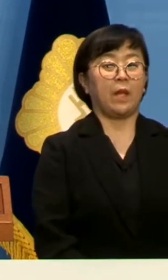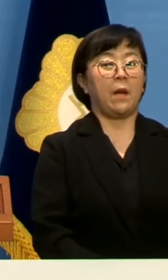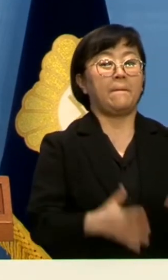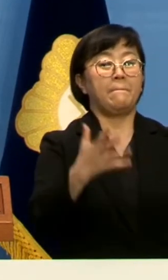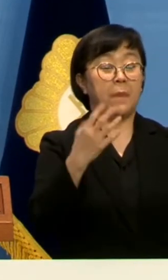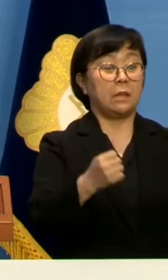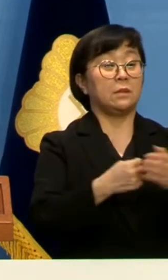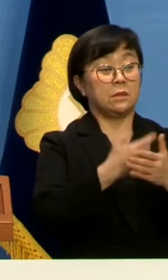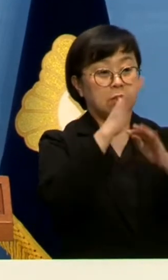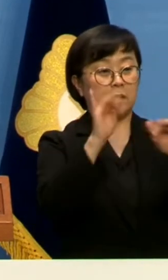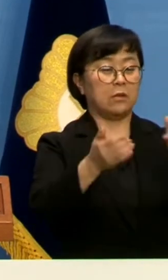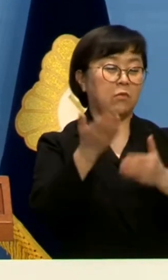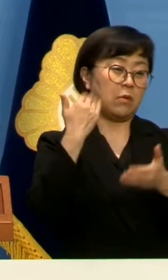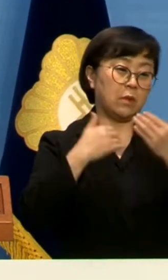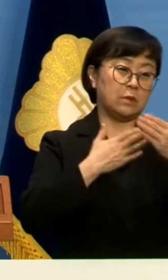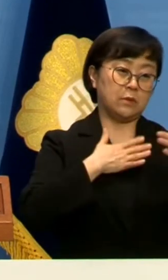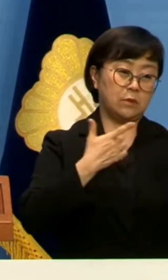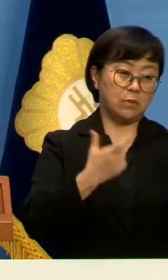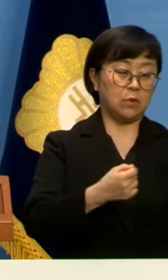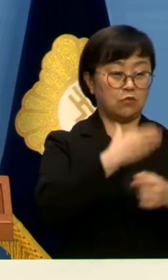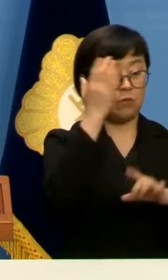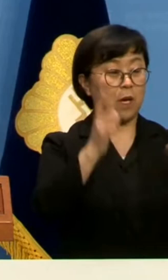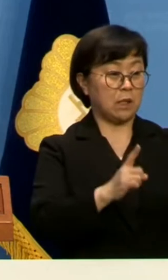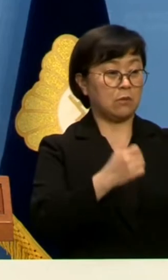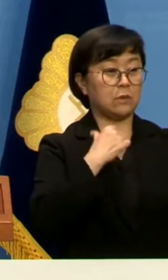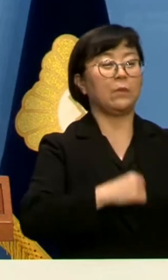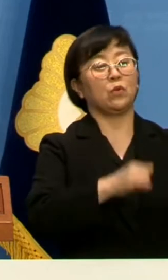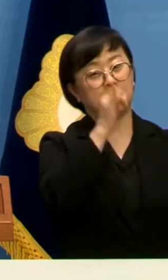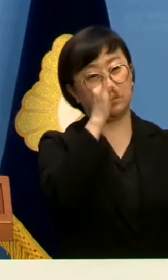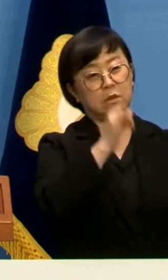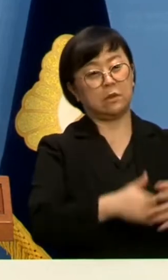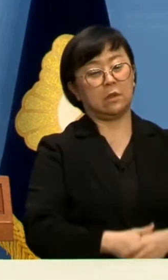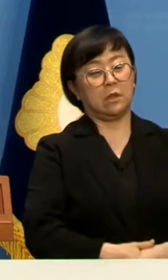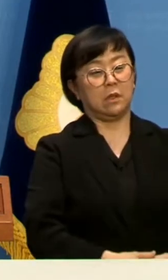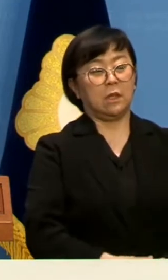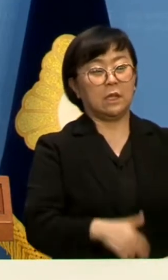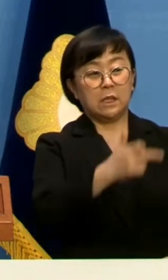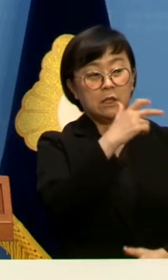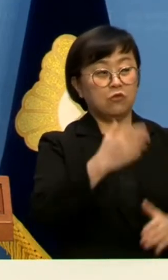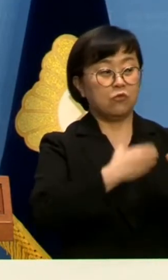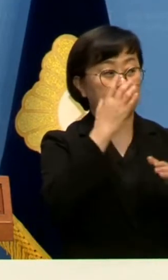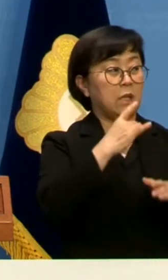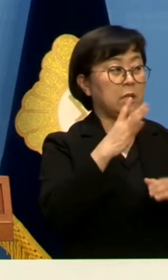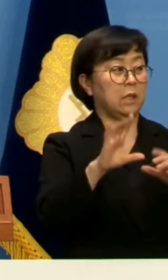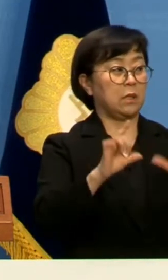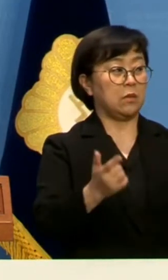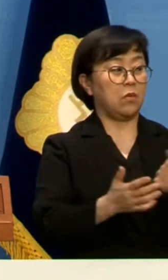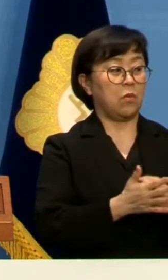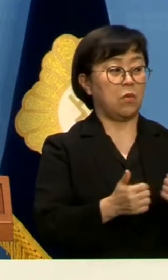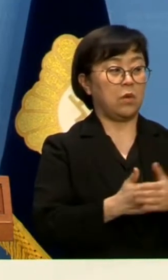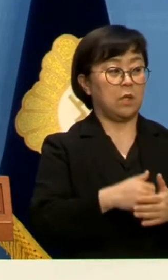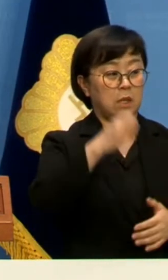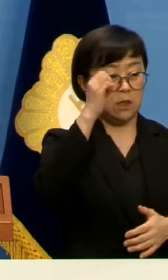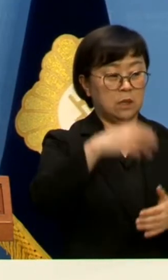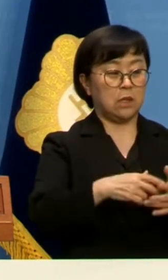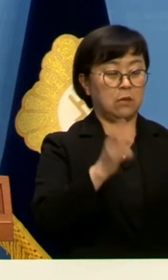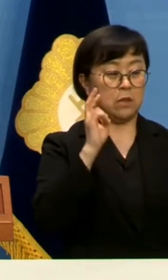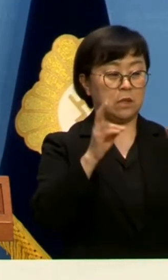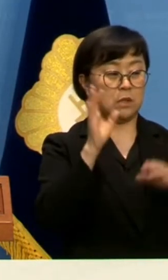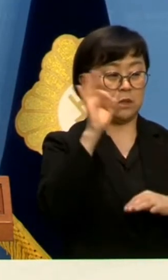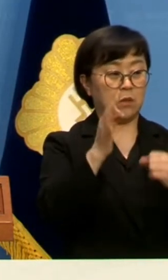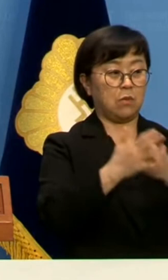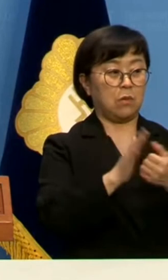지금도 많은 청년들이 과거의 저처럼 꿈 하나로 버티고 있습니다. 거창한 꿈만이 아닙니다. 그저 직장을